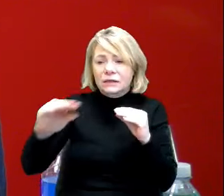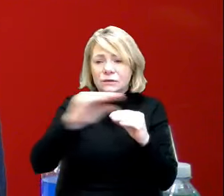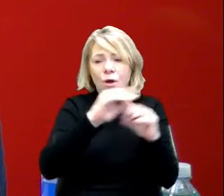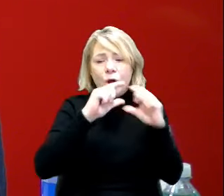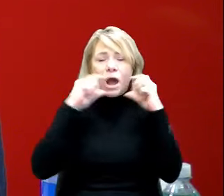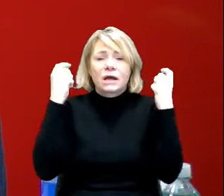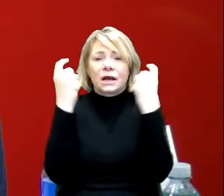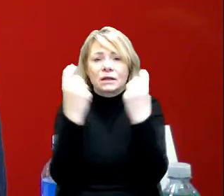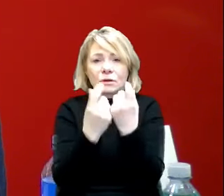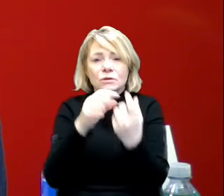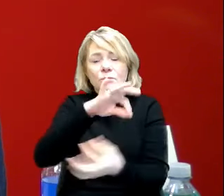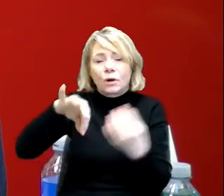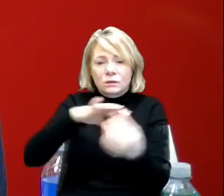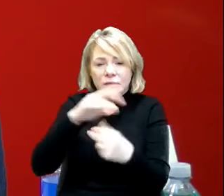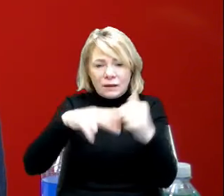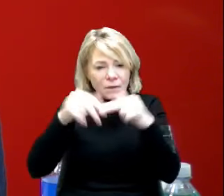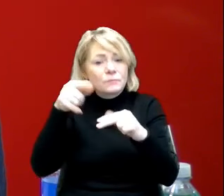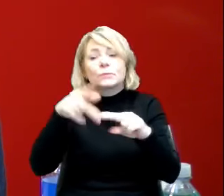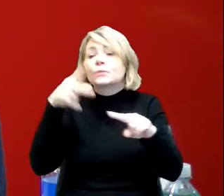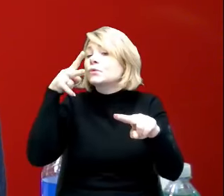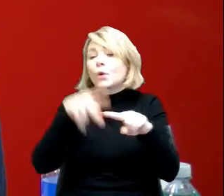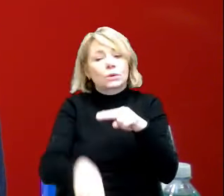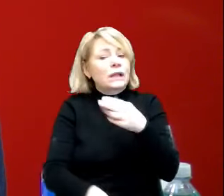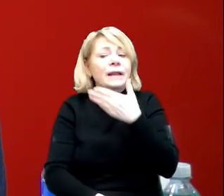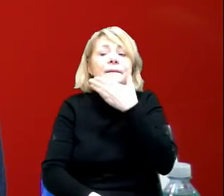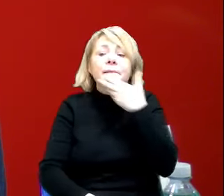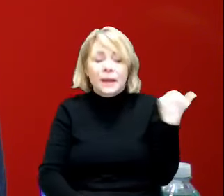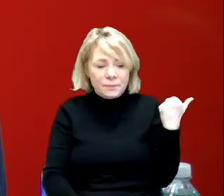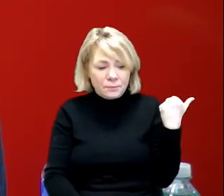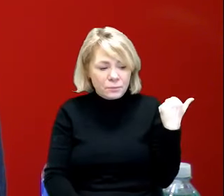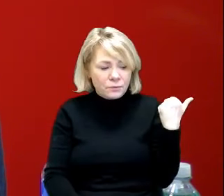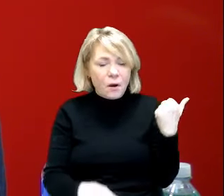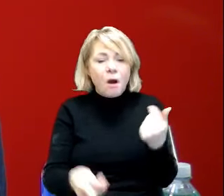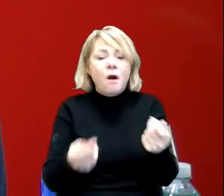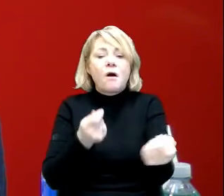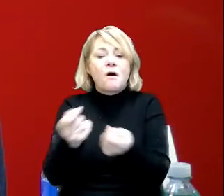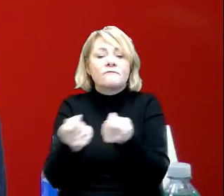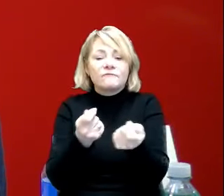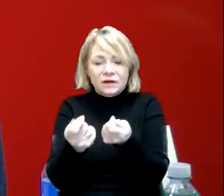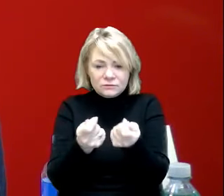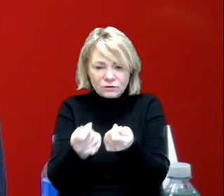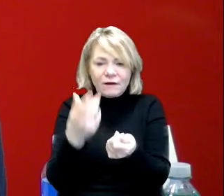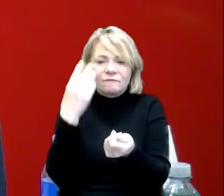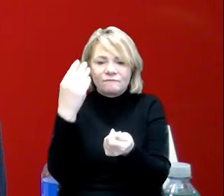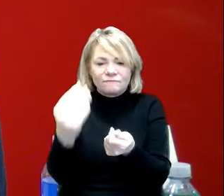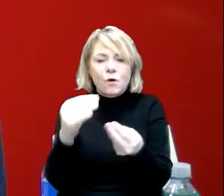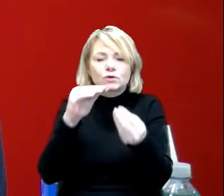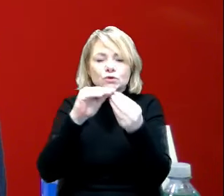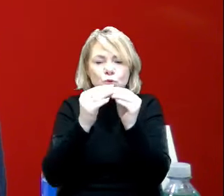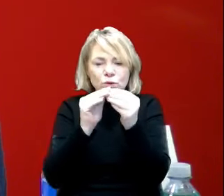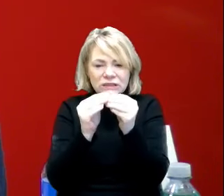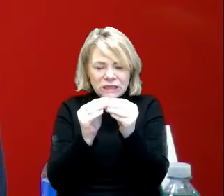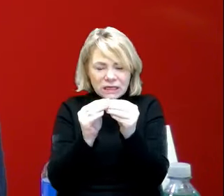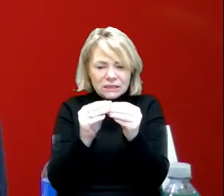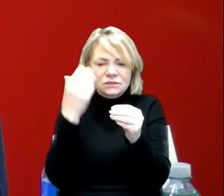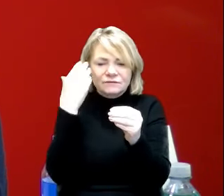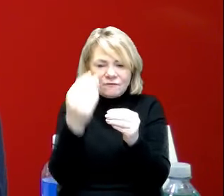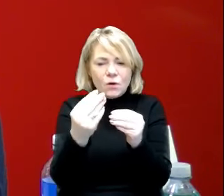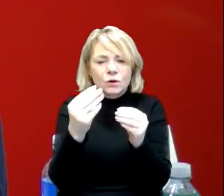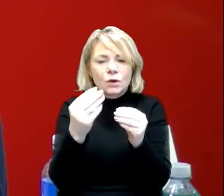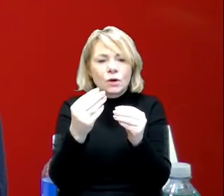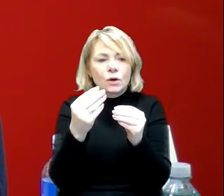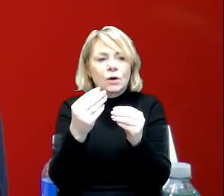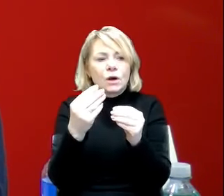jinai nebuvo nutraukta vadovaujantis koncesijos sutarties sąlygomis ši sutartis per